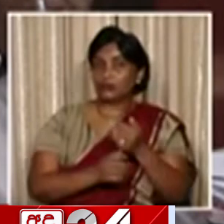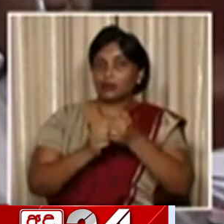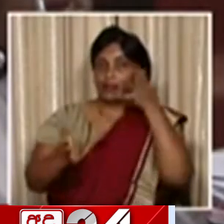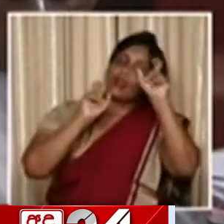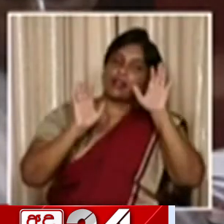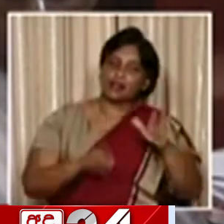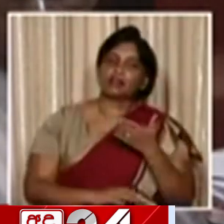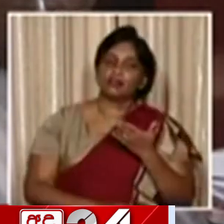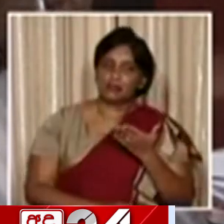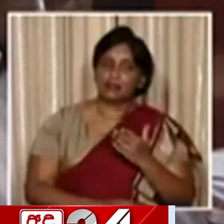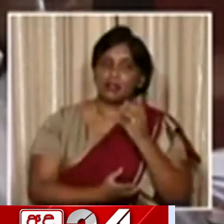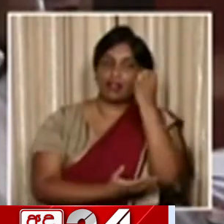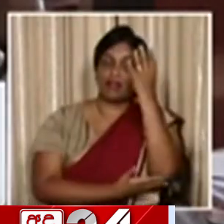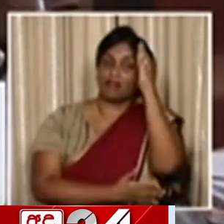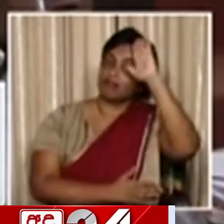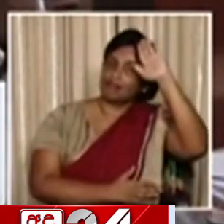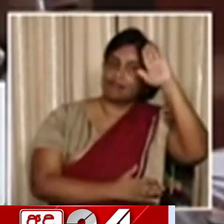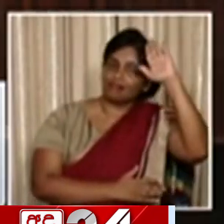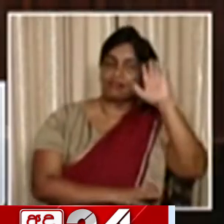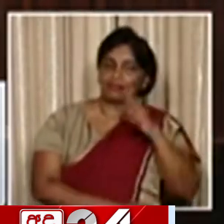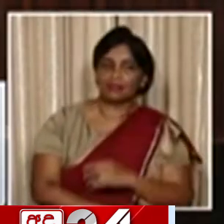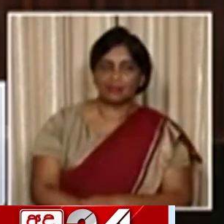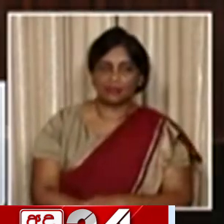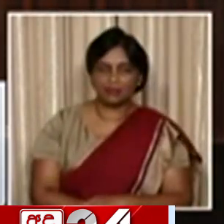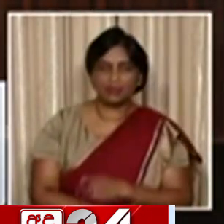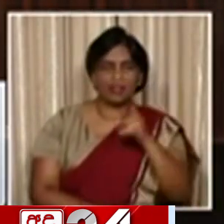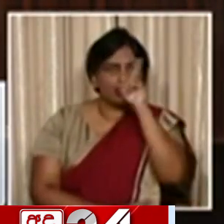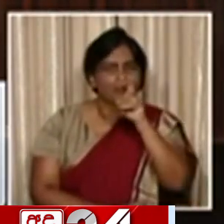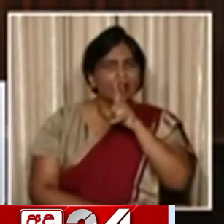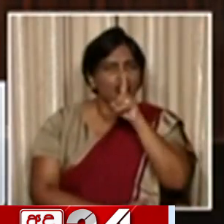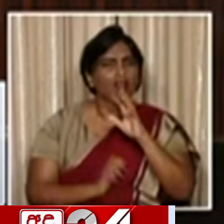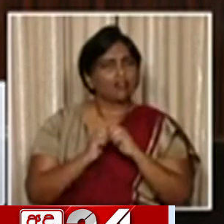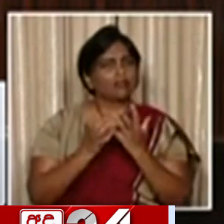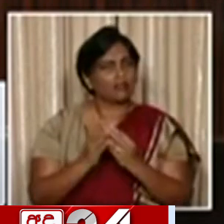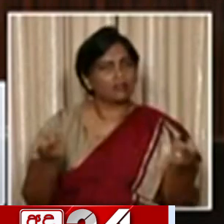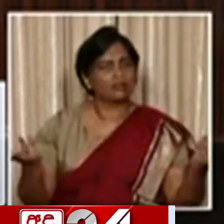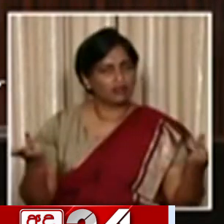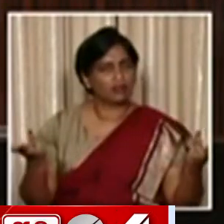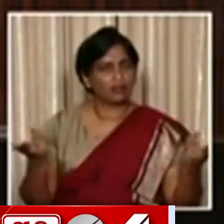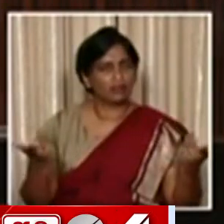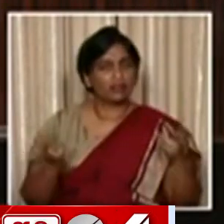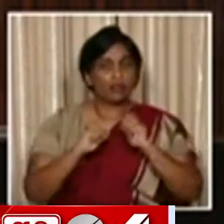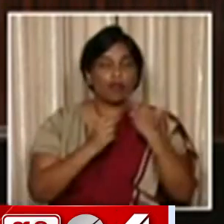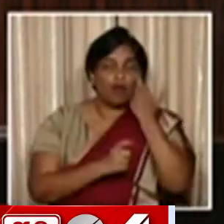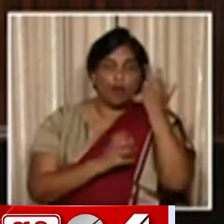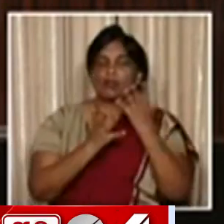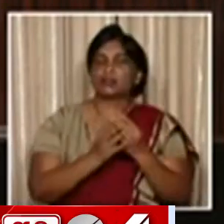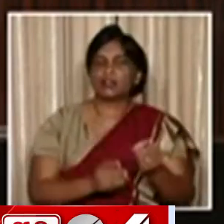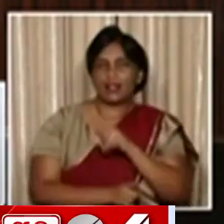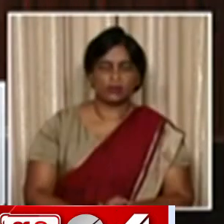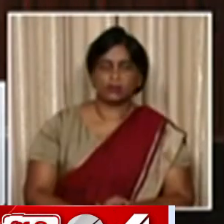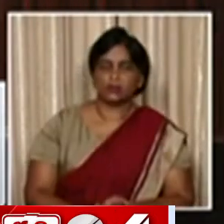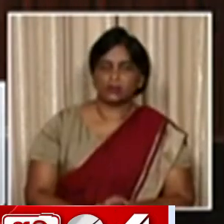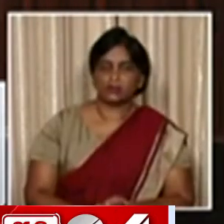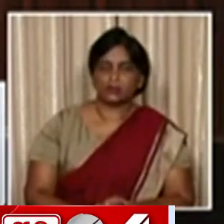බගුණ කරපු නිසා ලයිට් කඩු වගේ අතීසුව ඔතන දැන් මාස ගන්නත් ඉස්සෙව කතාව කියනවා කිසි විසඳුමක් නැහැ ඒකට මේ ඒතුමා තමයි විසඳුමක් නැහැ හිඟා ගන්න බොහොම